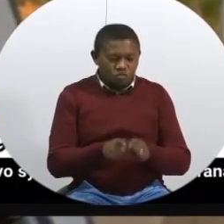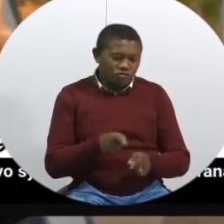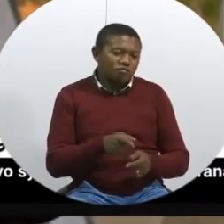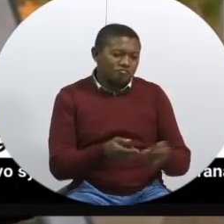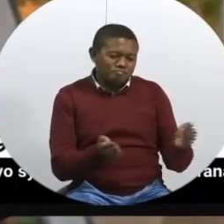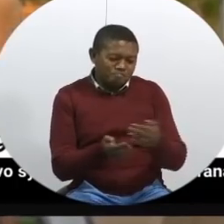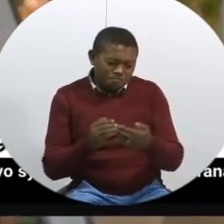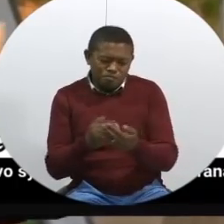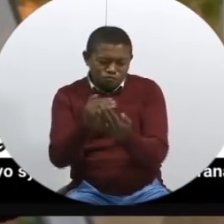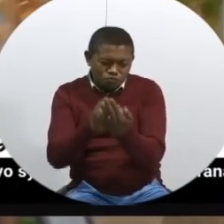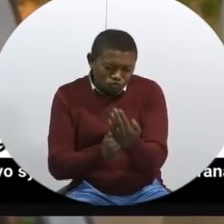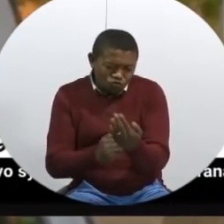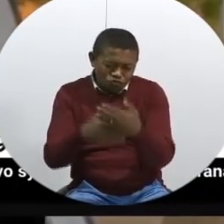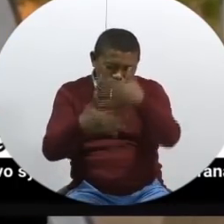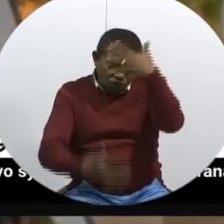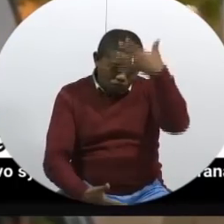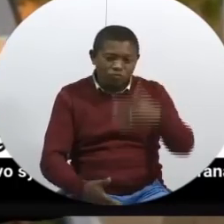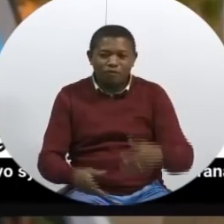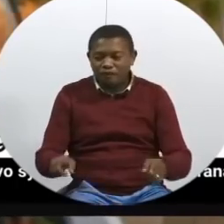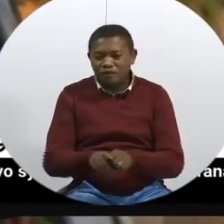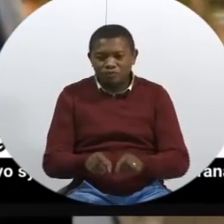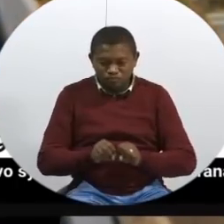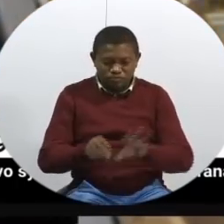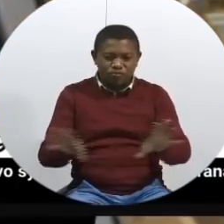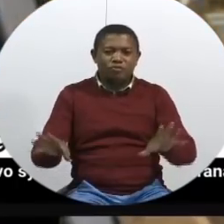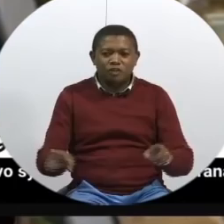mandravina sy mijery amin'izany alefa amin'ny tambazotra